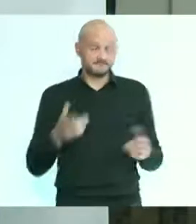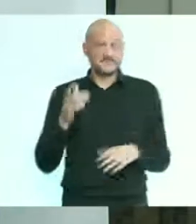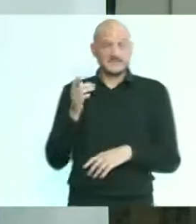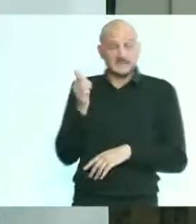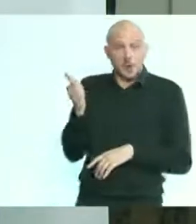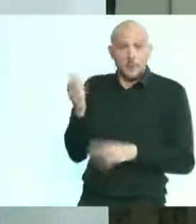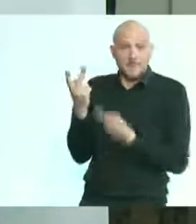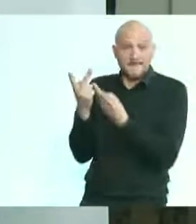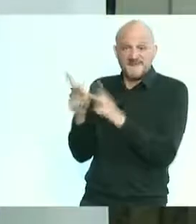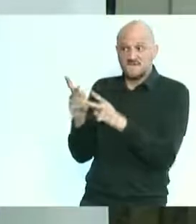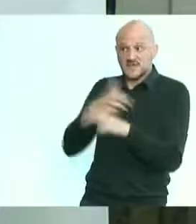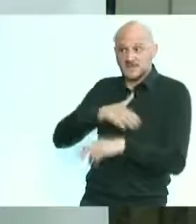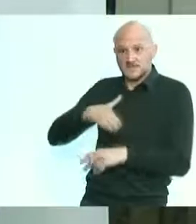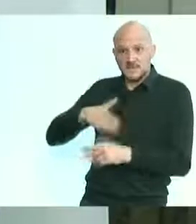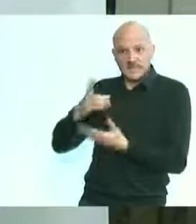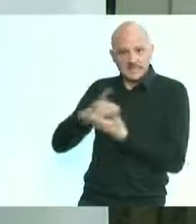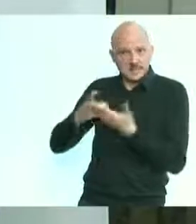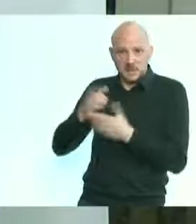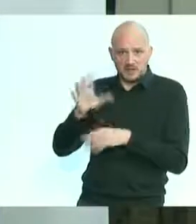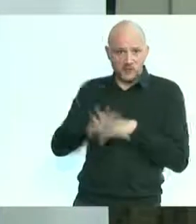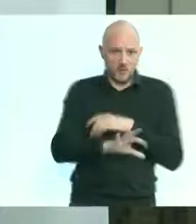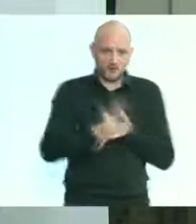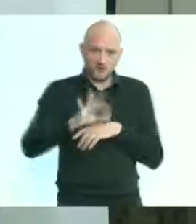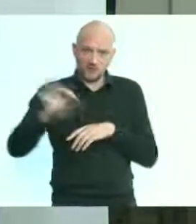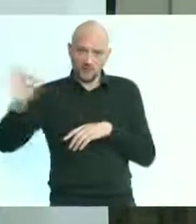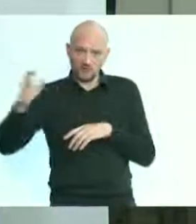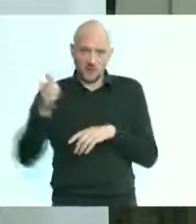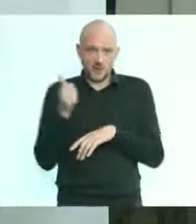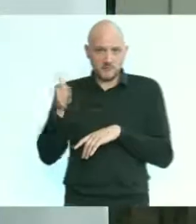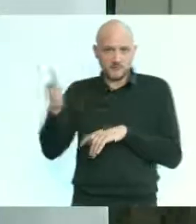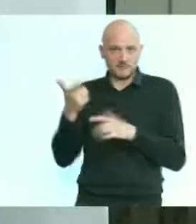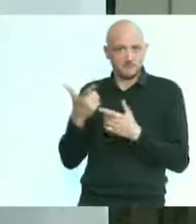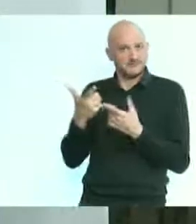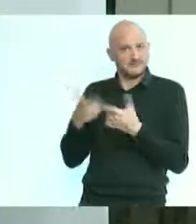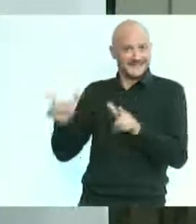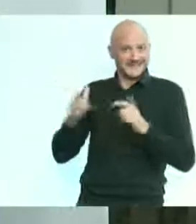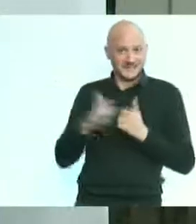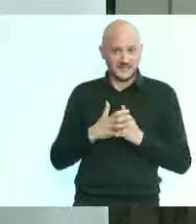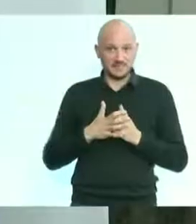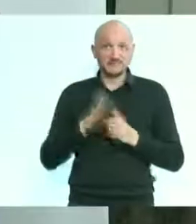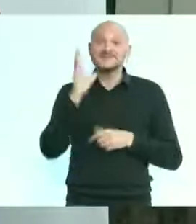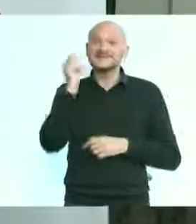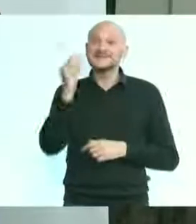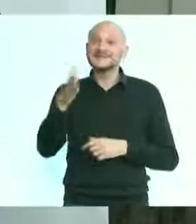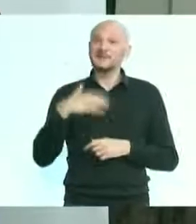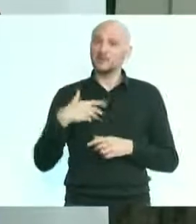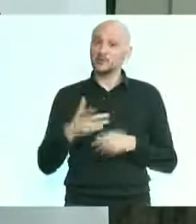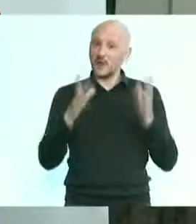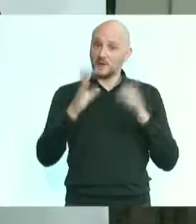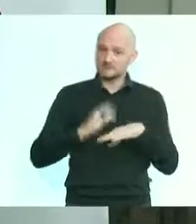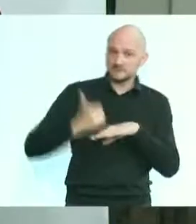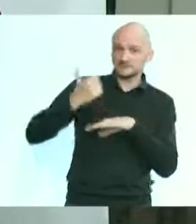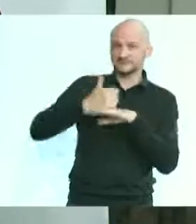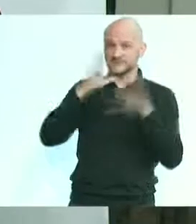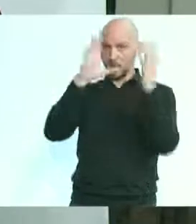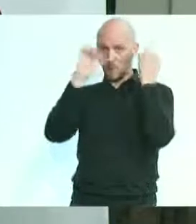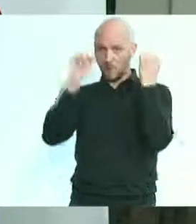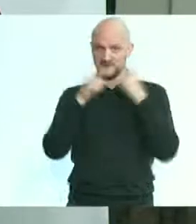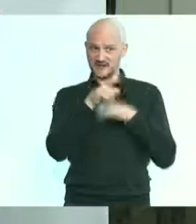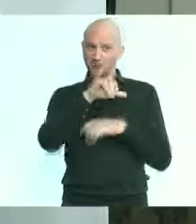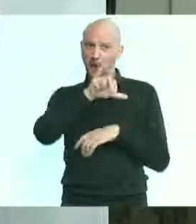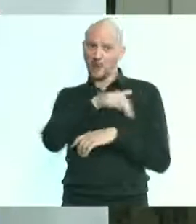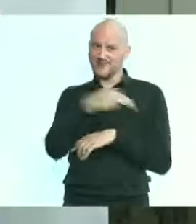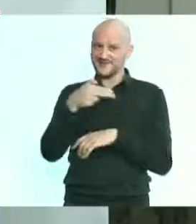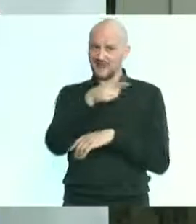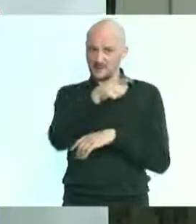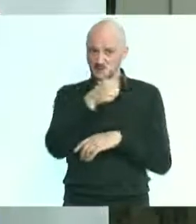volontariat, vraiment, de la collectivité. D'où l'importance d'avoir toujours la mission de Yann Jondot, ambassadeur des ambassadeurs, qui fait cette interface avec la collectivité. C'est de